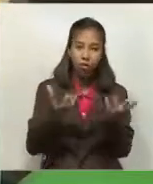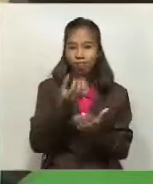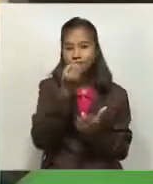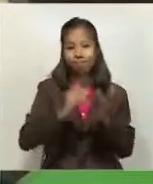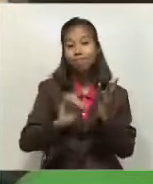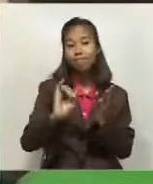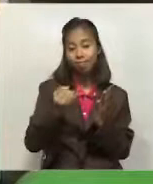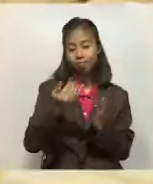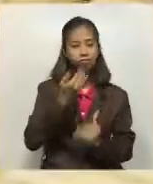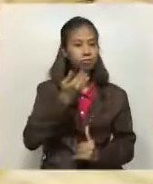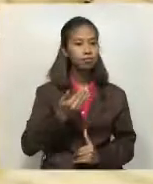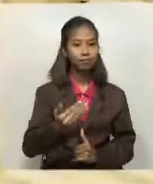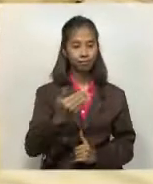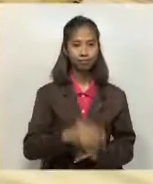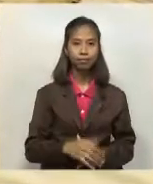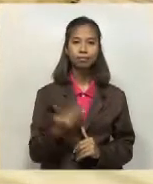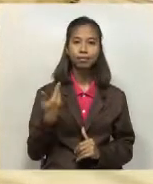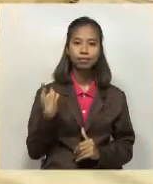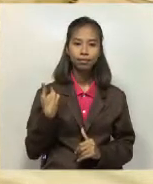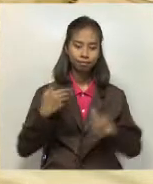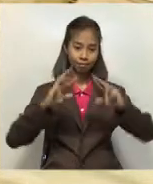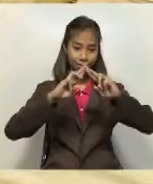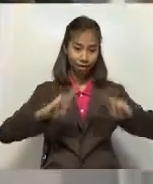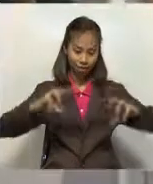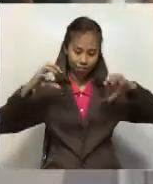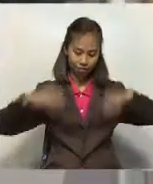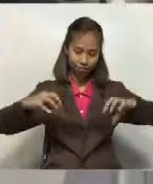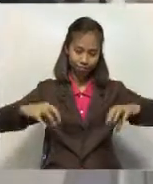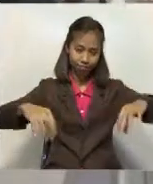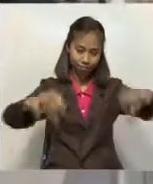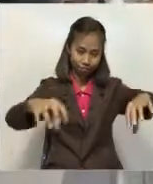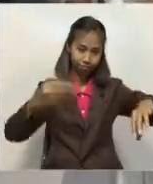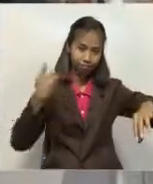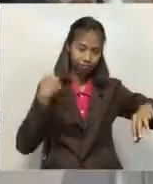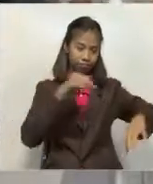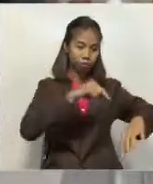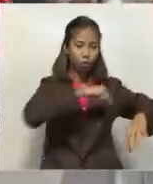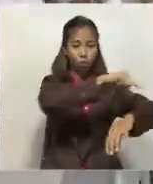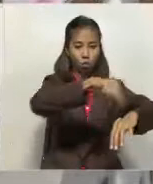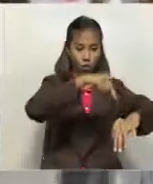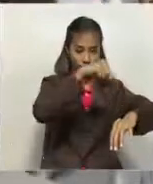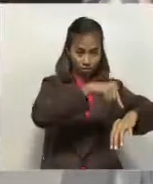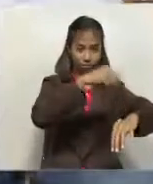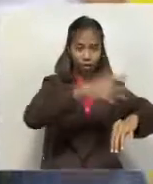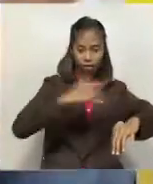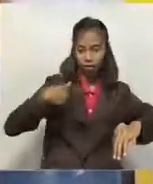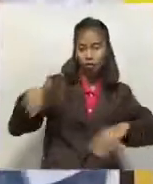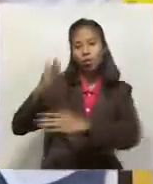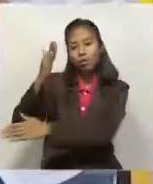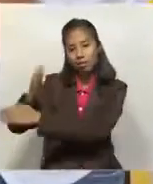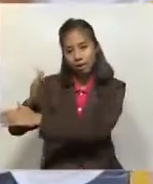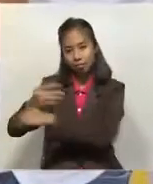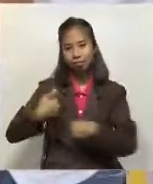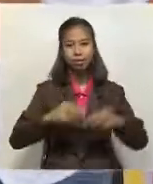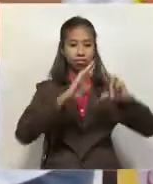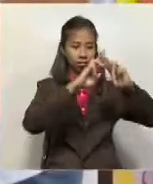าลกินเจกันอย่างต่อเนื่องค่ะโดยสองข้างทางที่ถนนเยาวราชตั้งแต่วงเวียนโอเดียนถึงแยกเฉลิมบุรีก็เต็มไปด้วย